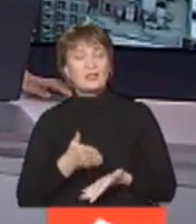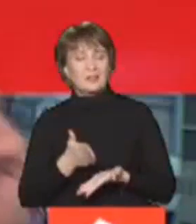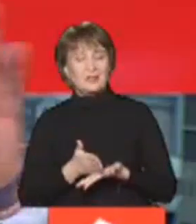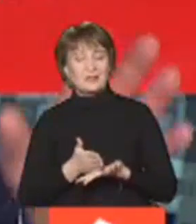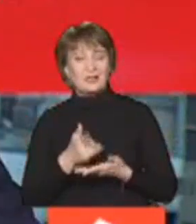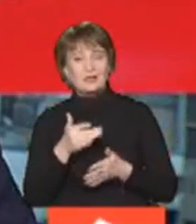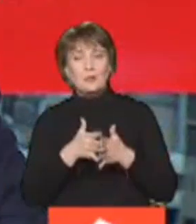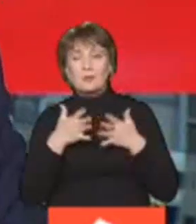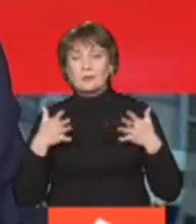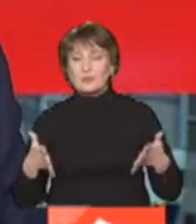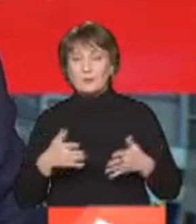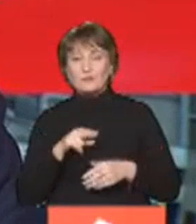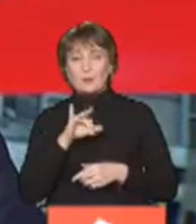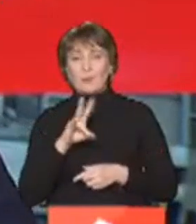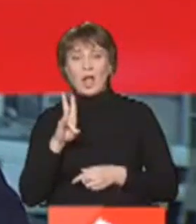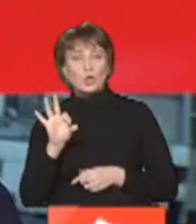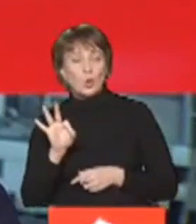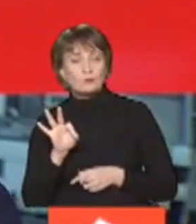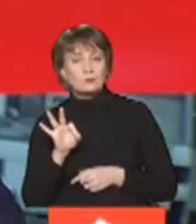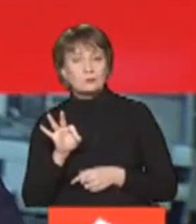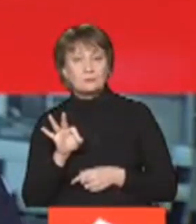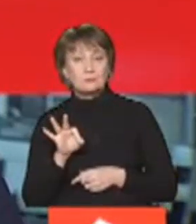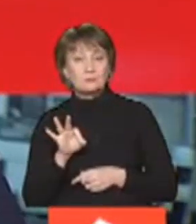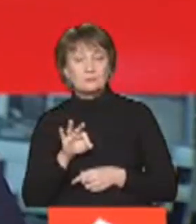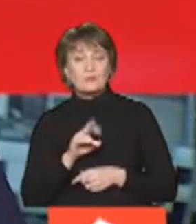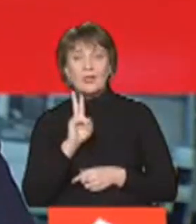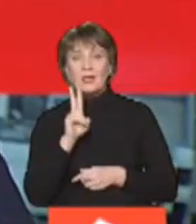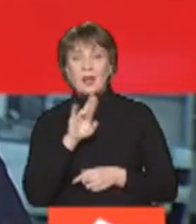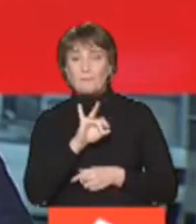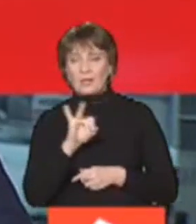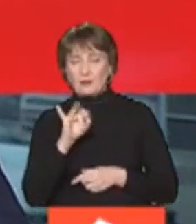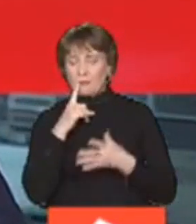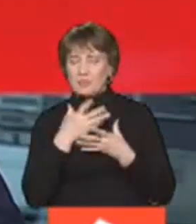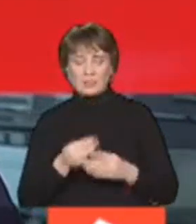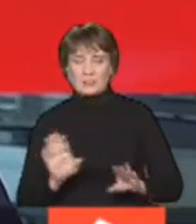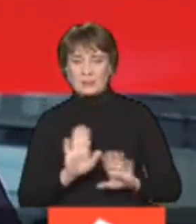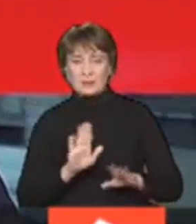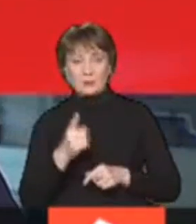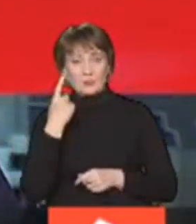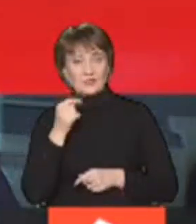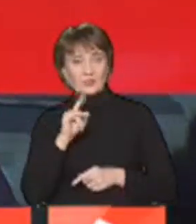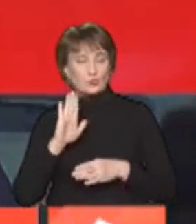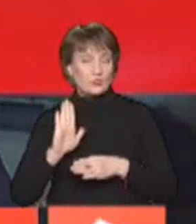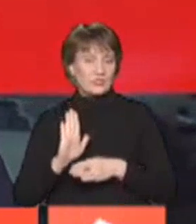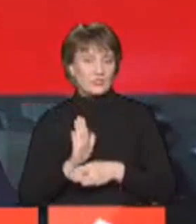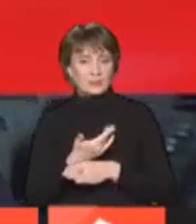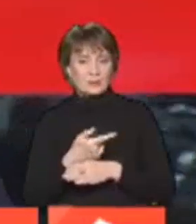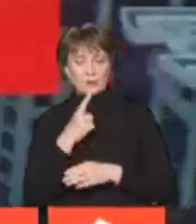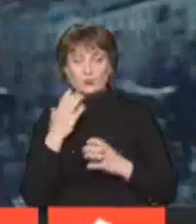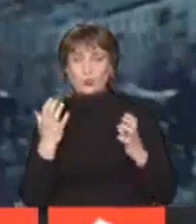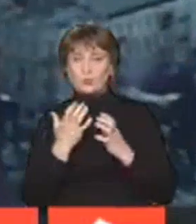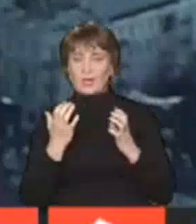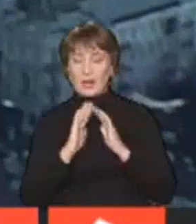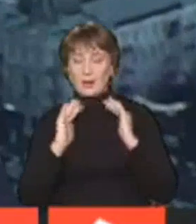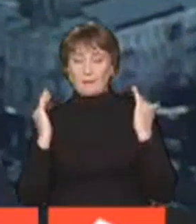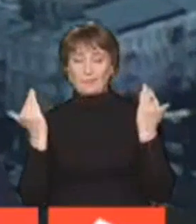От тим більше, що мозаїчне панно в КПІ не зникне. Звістка, що його знесуть, аби утеплити